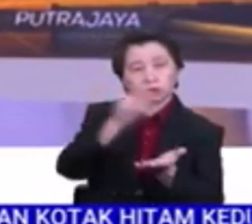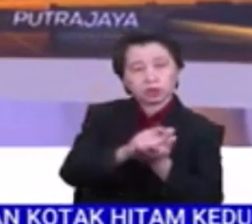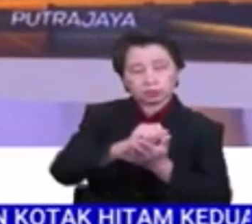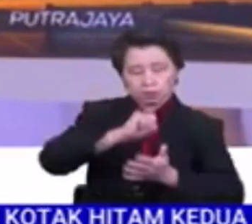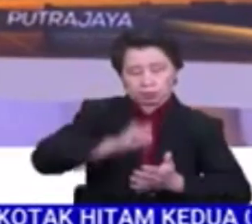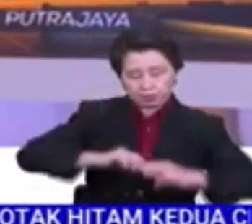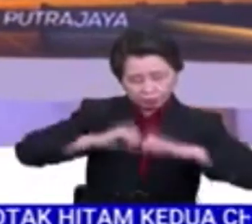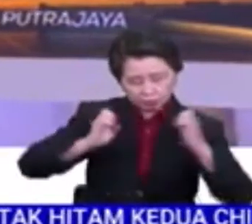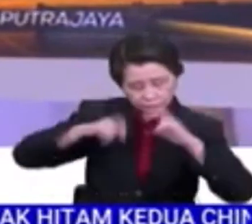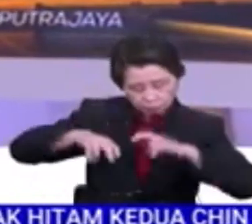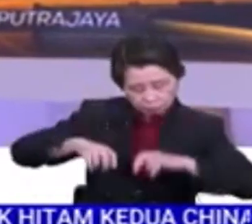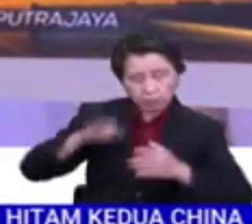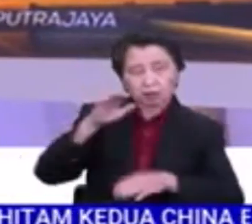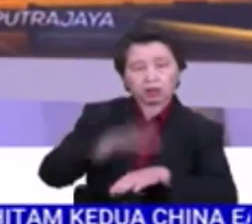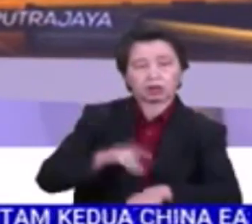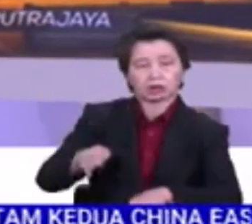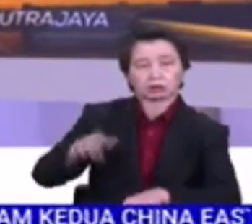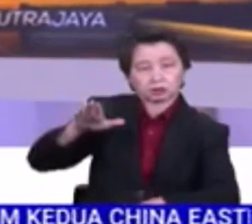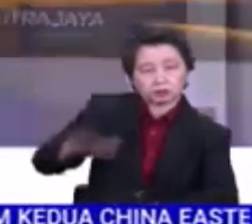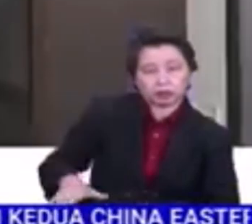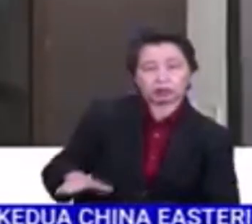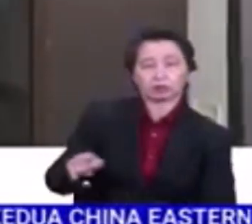bedah siasat ke atas mangsa.